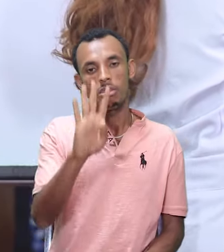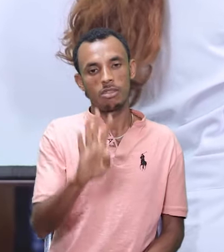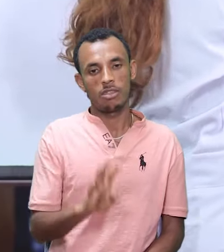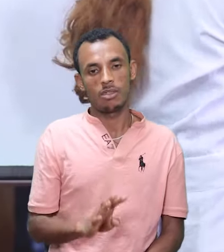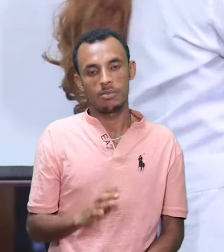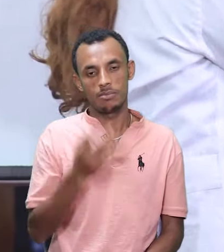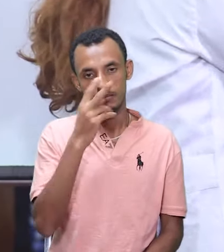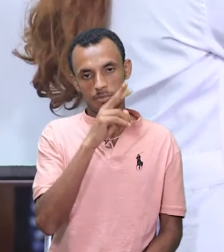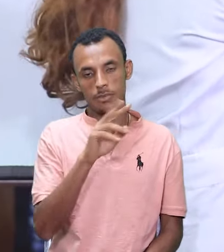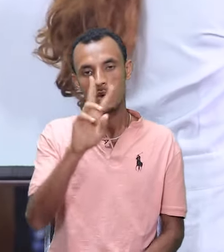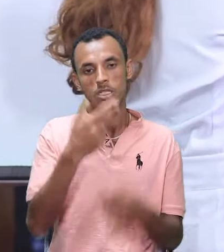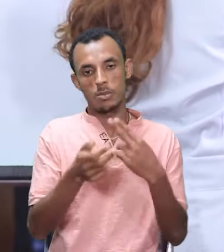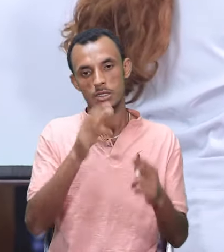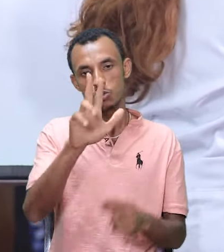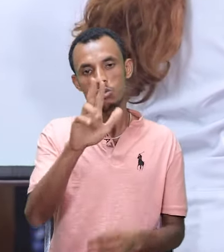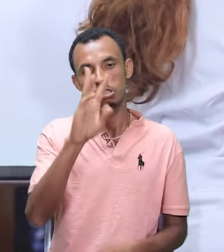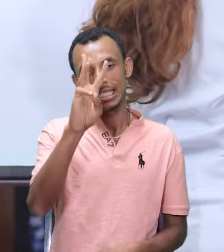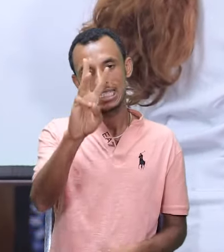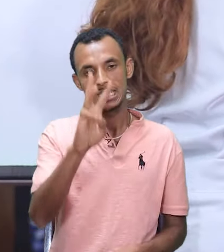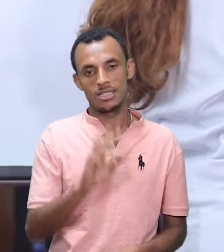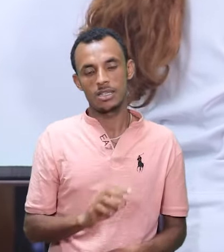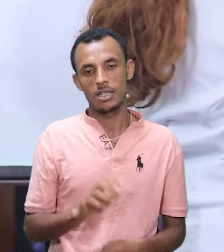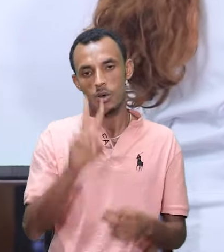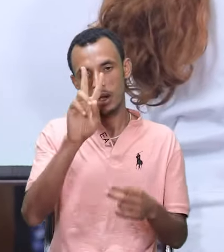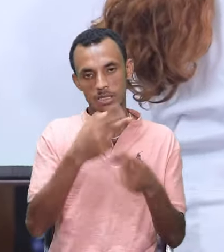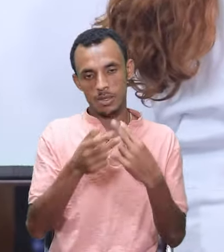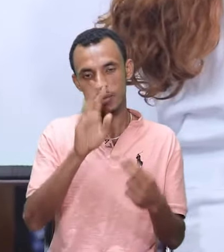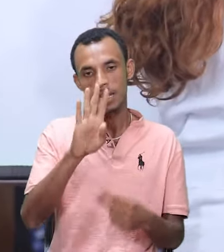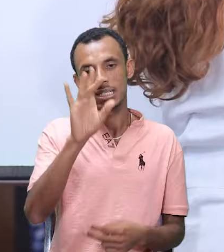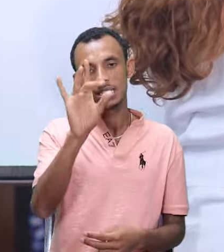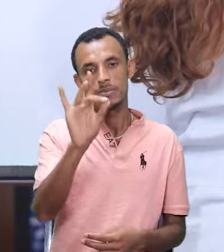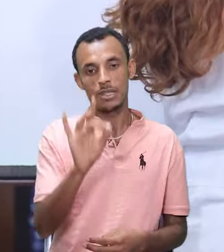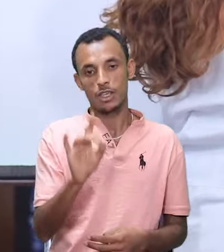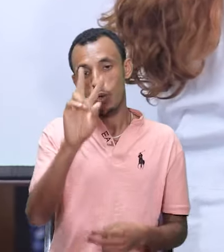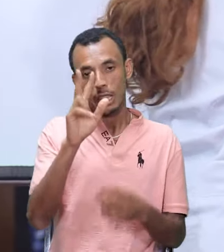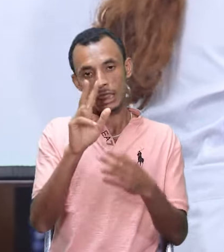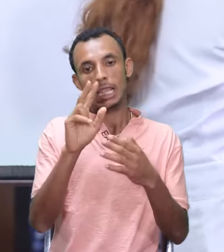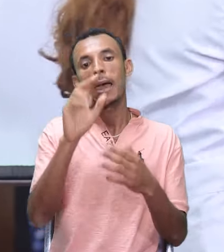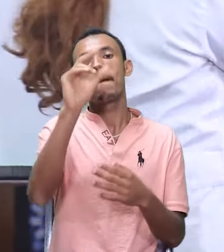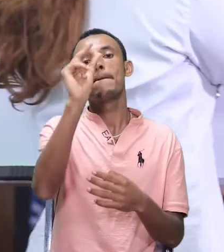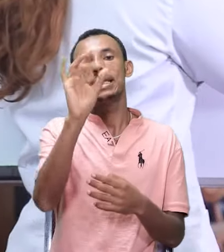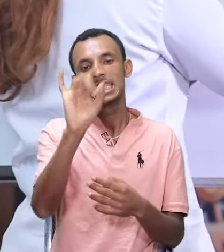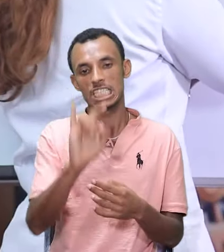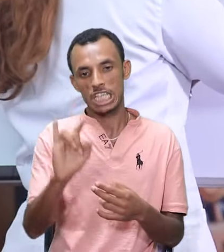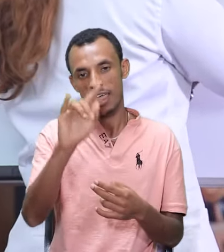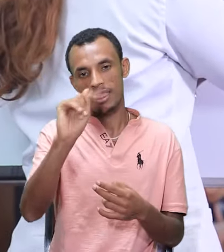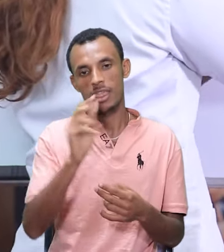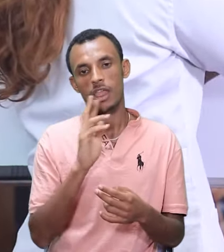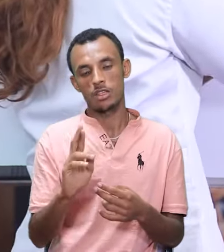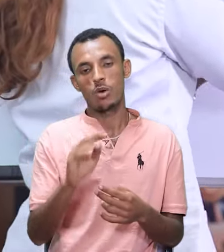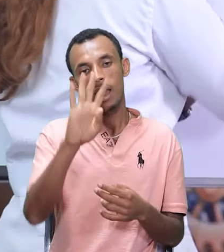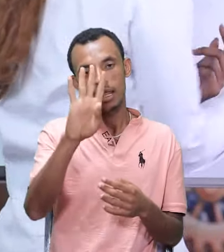ይሆናል። ከዛ 2 ጊዜ 3 6 ይሆናል። 2 ጊዜ 4 8 ይሆናል። እያለ ይቀጥላል። የሚቀጥለውን የ4ን